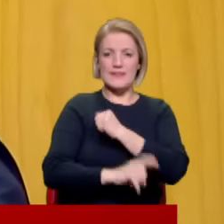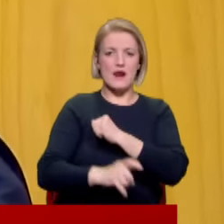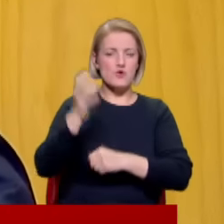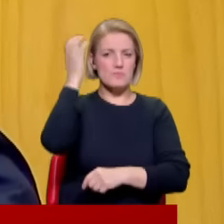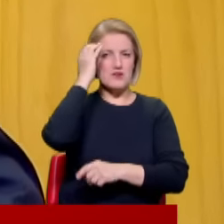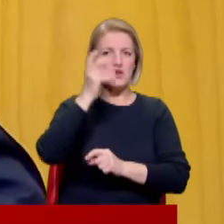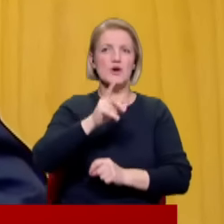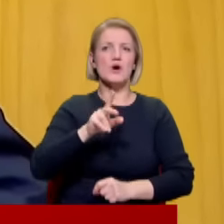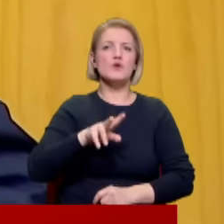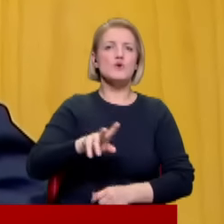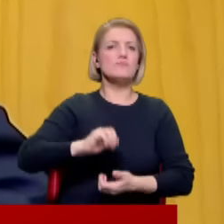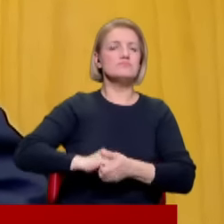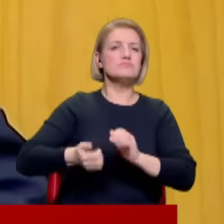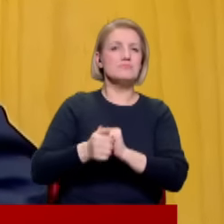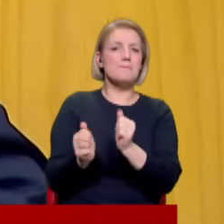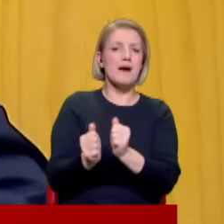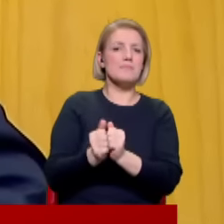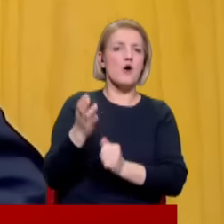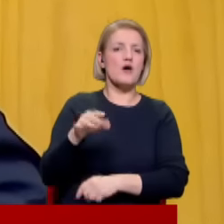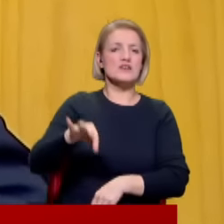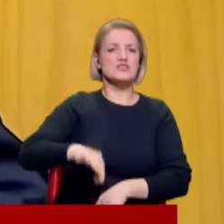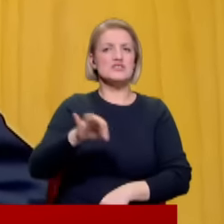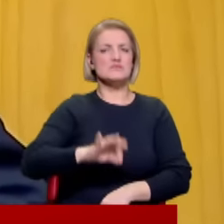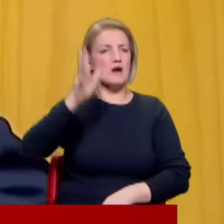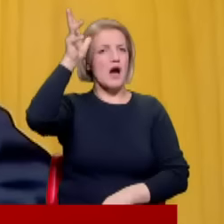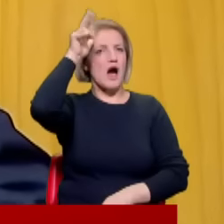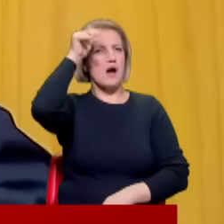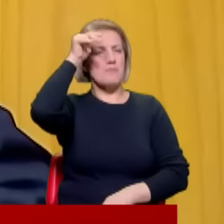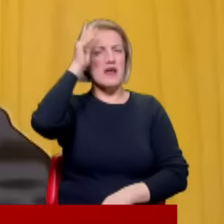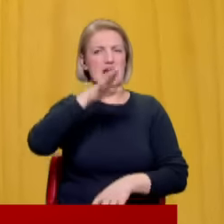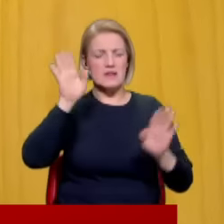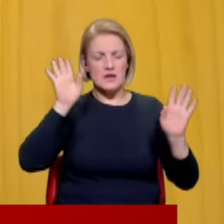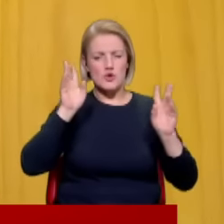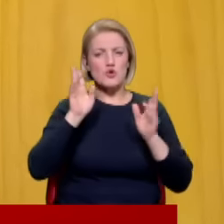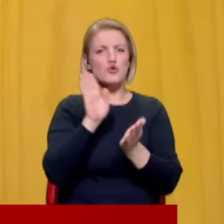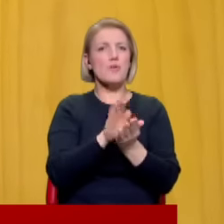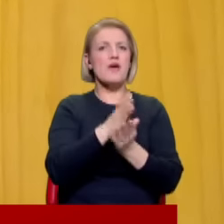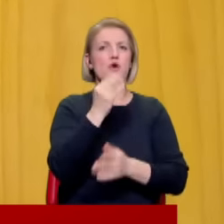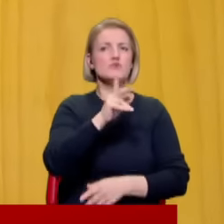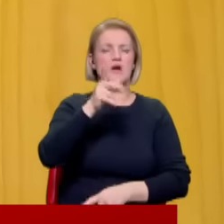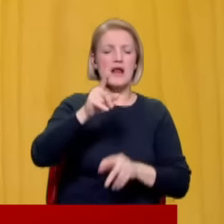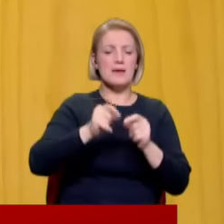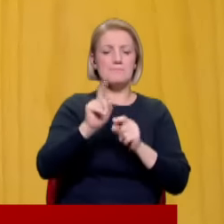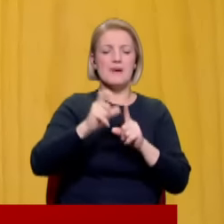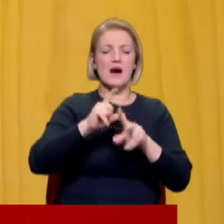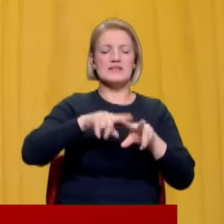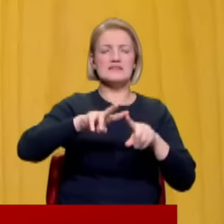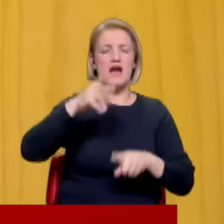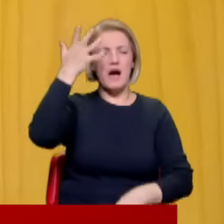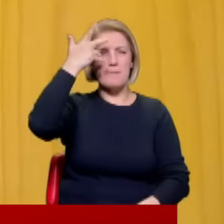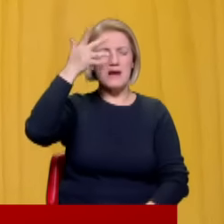başının yoldaşı olanlar şimdi Amerika'nın uşağı olmuşlar. Biden'ın üvey